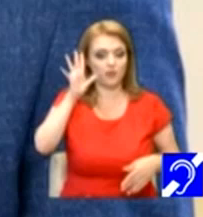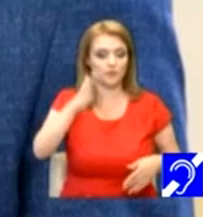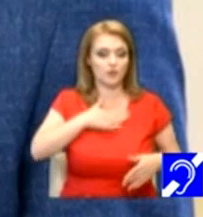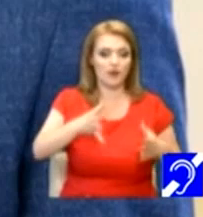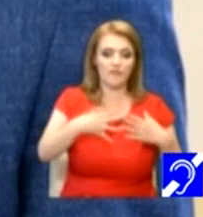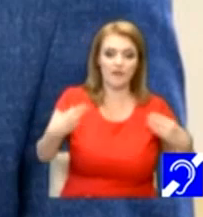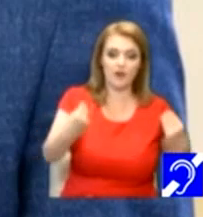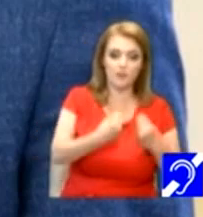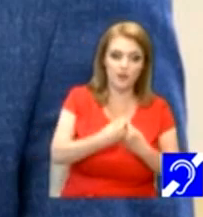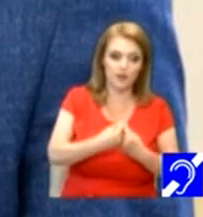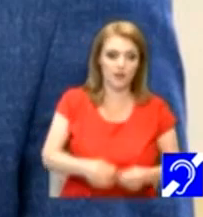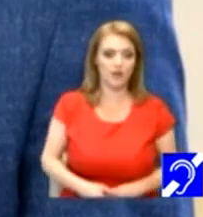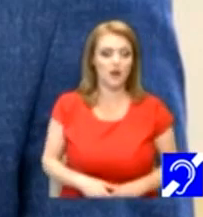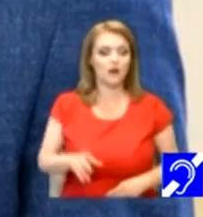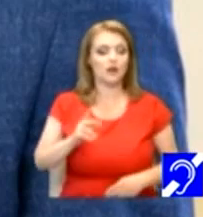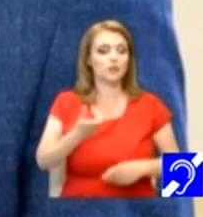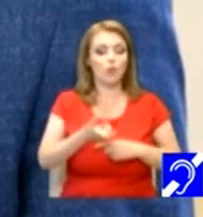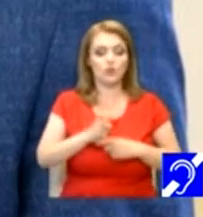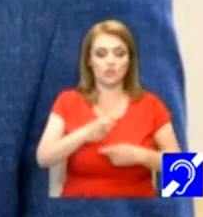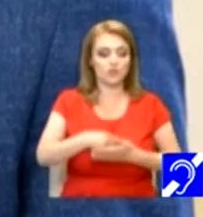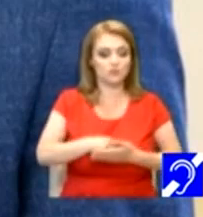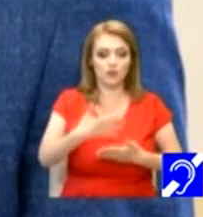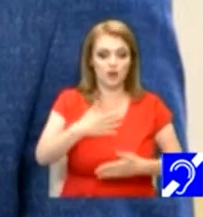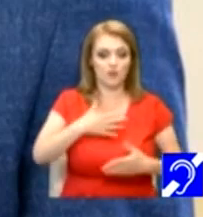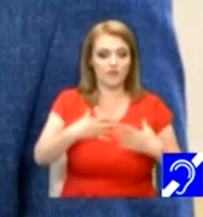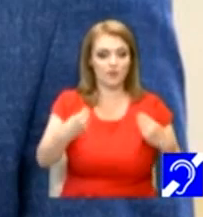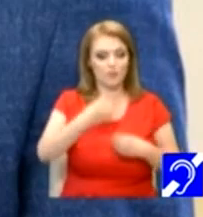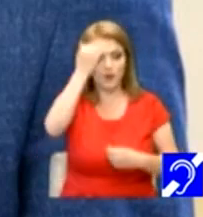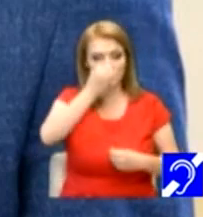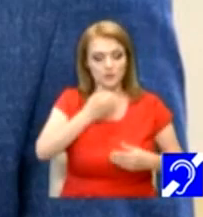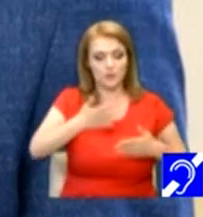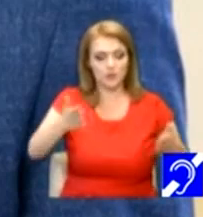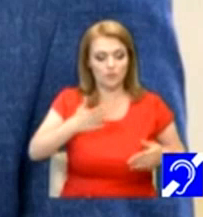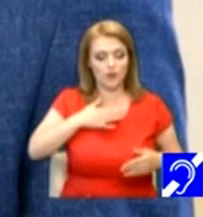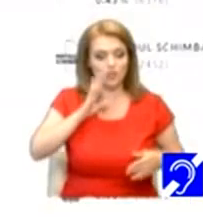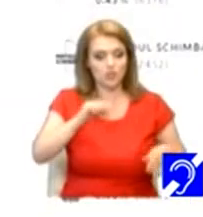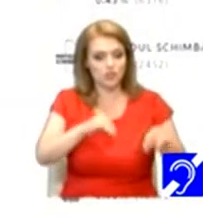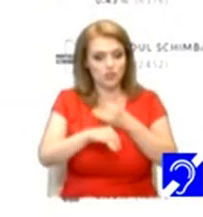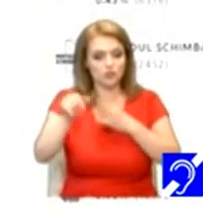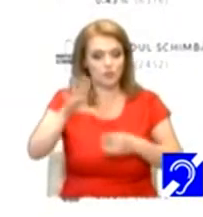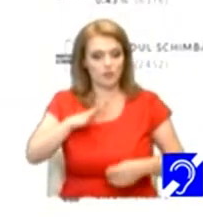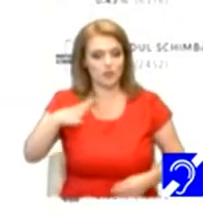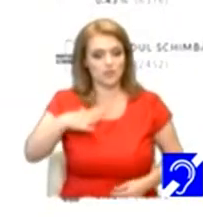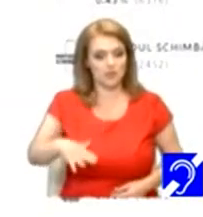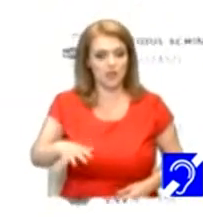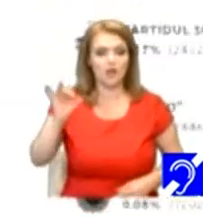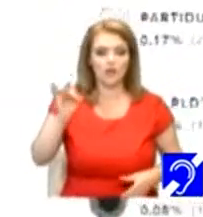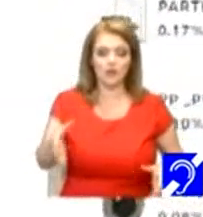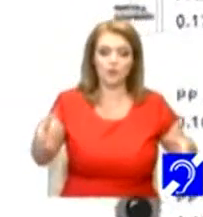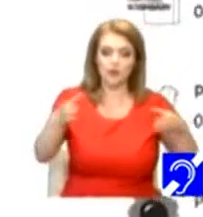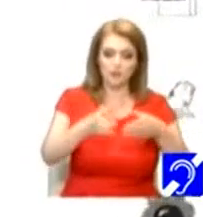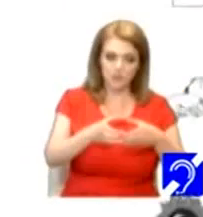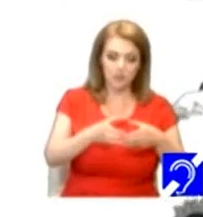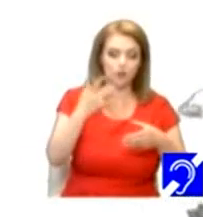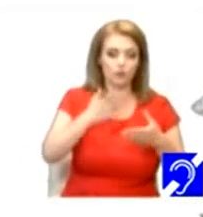mea dragă, care este cel mai scump lucru pentru mine. Mulțumesc, draga mea, Ala, că ai avut atâta răbdare. Și partidele unioniste au luat